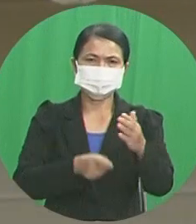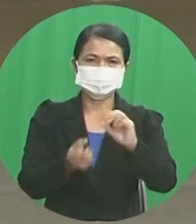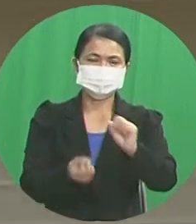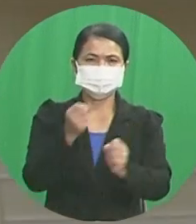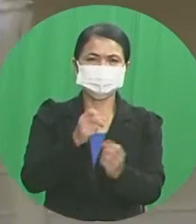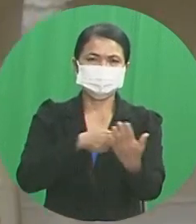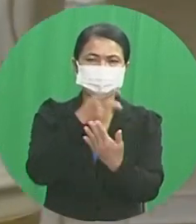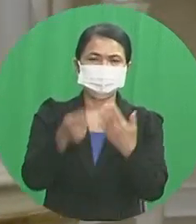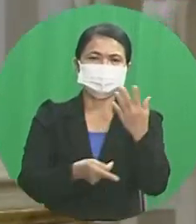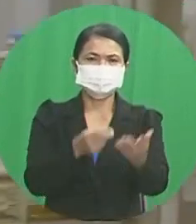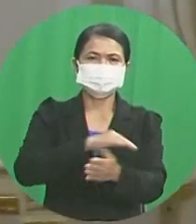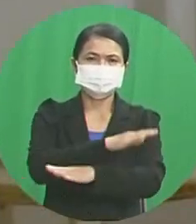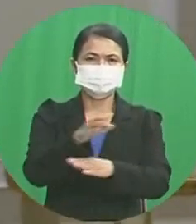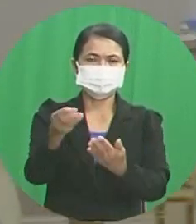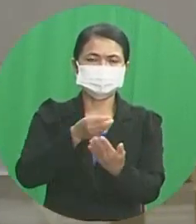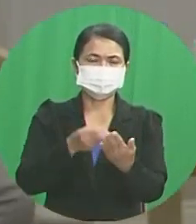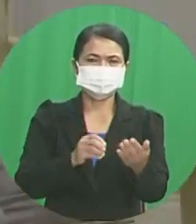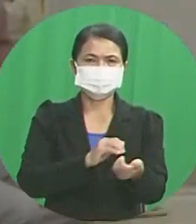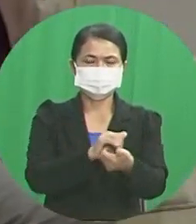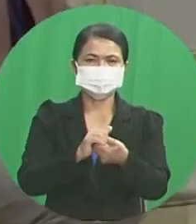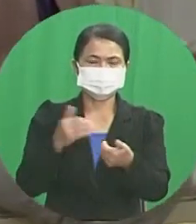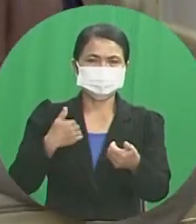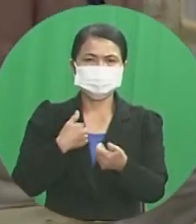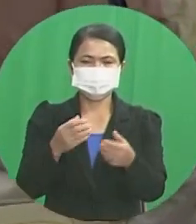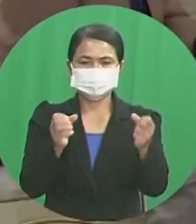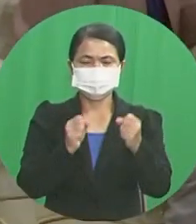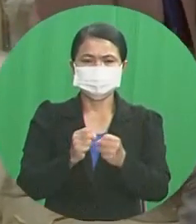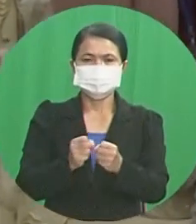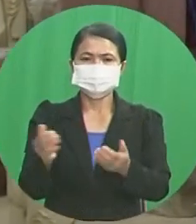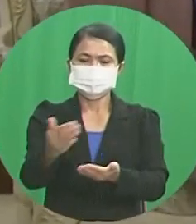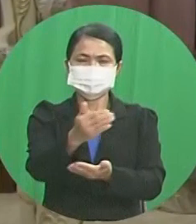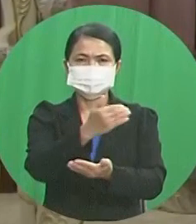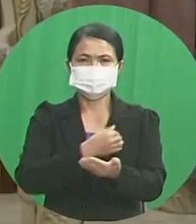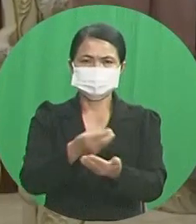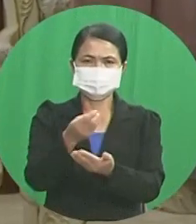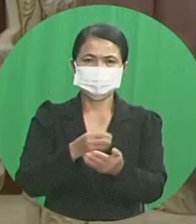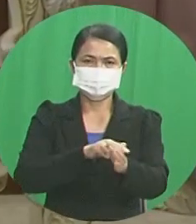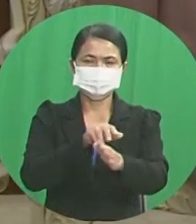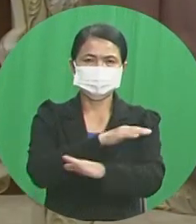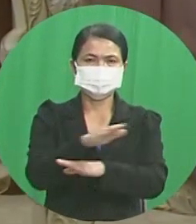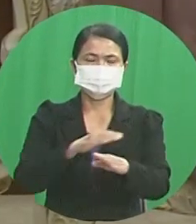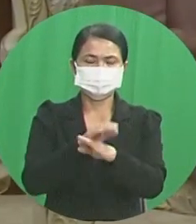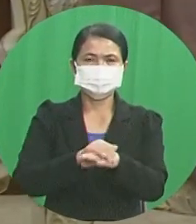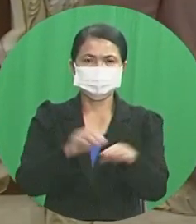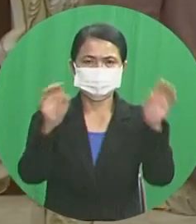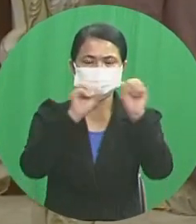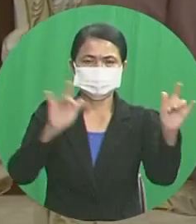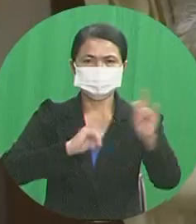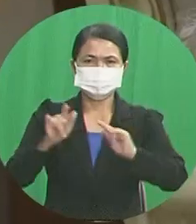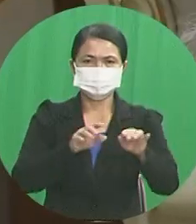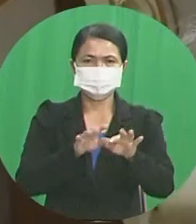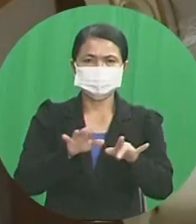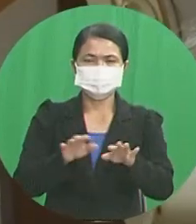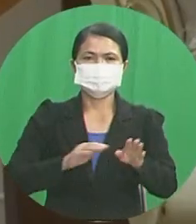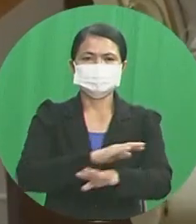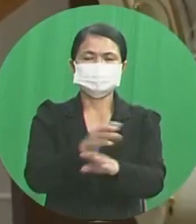ង់ការគ្រប់គ្រងហិរញ្ញវត្ថុសាធារណៈរួមមានការពង្រឹងការគៀងគរចំណូលក្នុងស្រុកប្រព័ន្ធបច្ចេកវិទ្យាព័ត៌មានសម្រាប់ការគ្រ